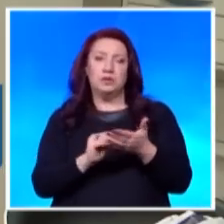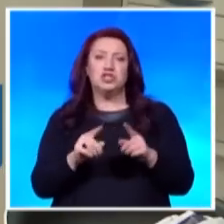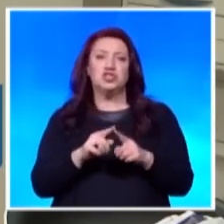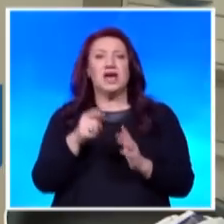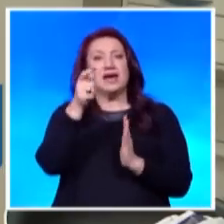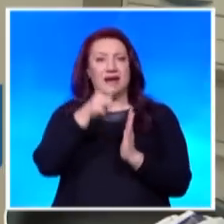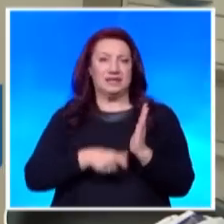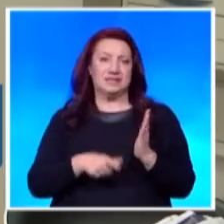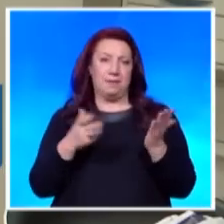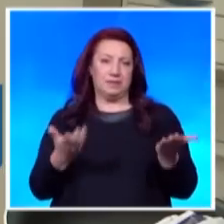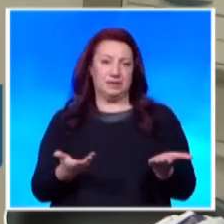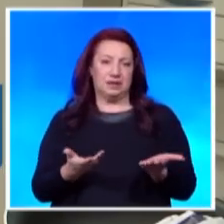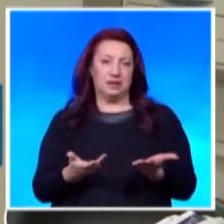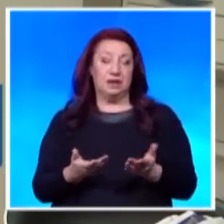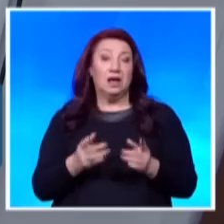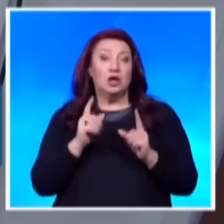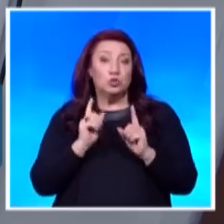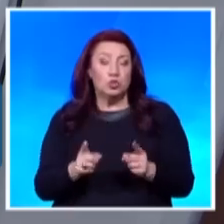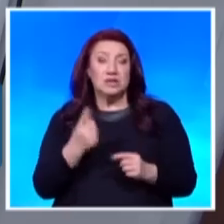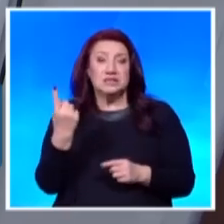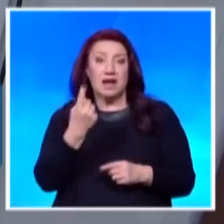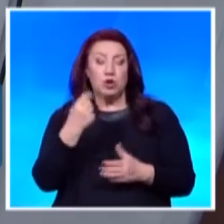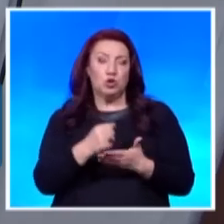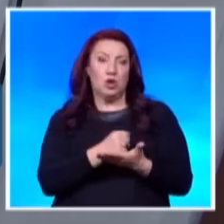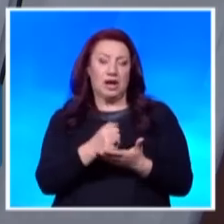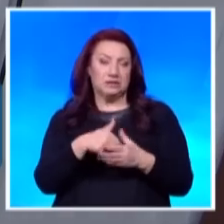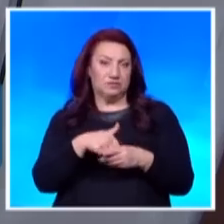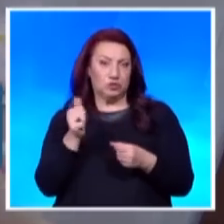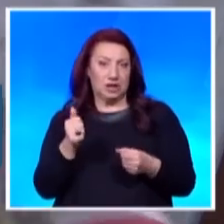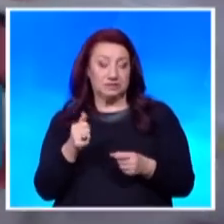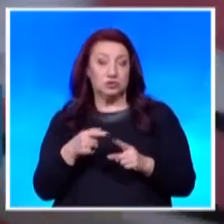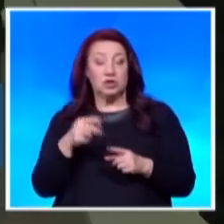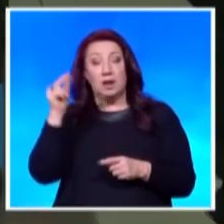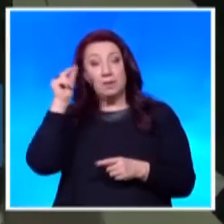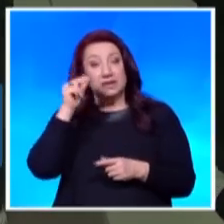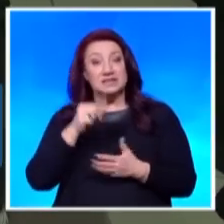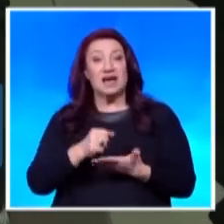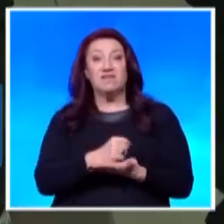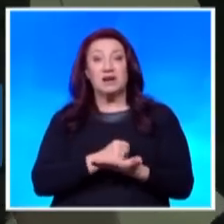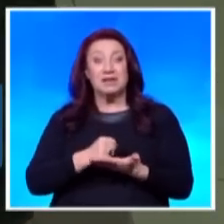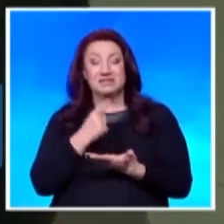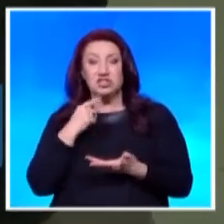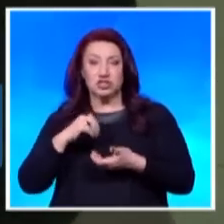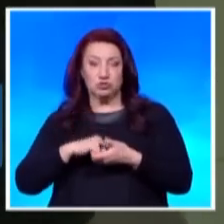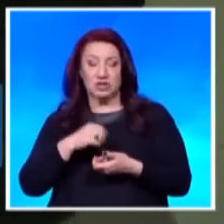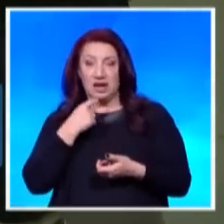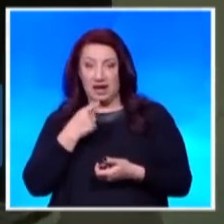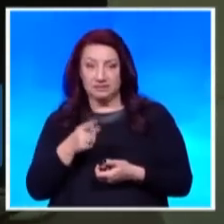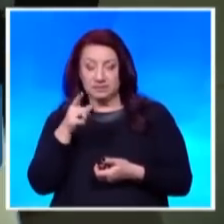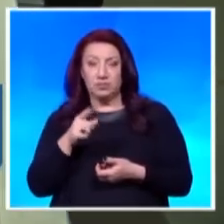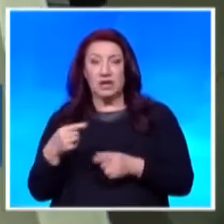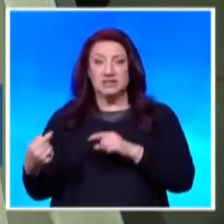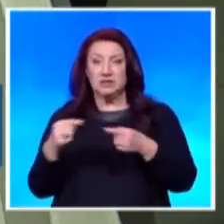лекарство да желаят да бъде отказано. От Българския фармацевтичен съюз алармираха, че спорният текст договора може да